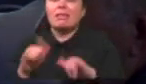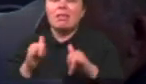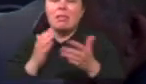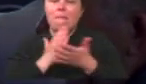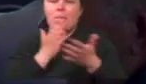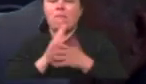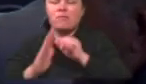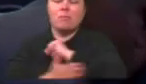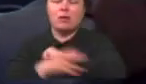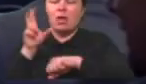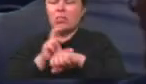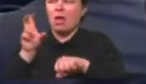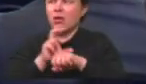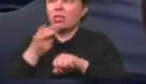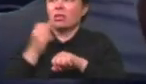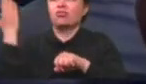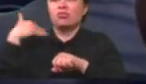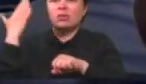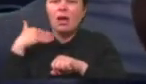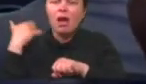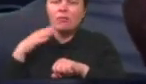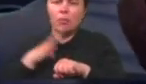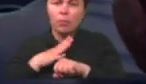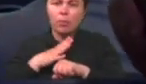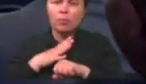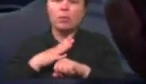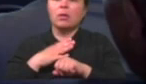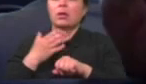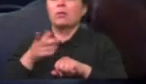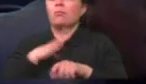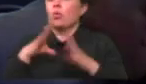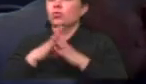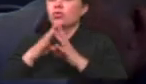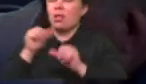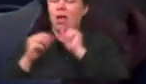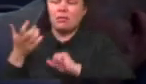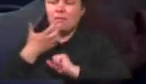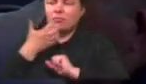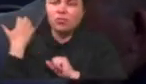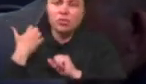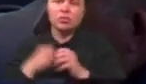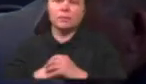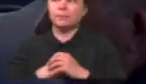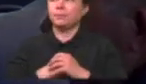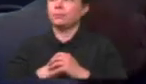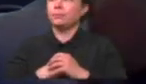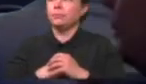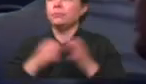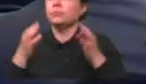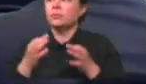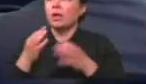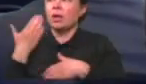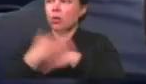technicznego niż to było dekadę wcześniej. To jest, teraz